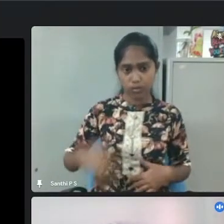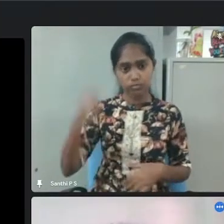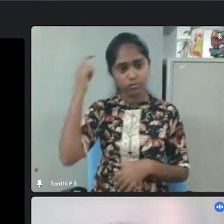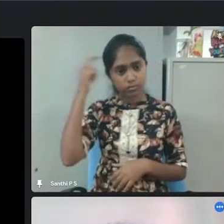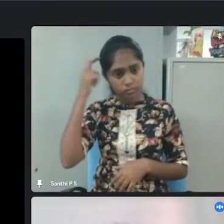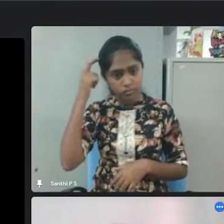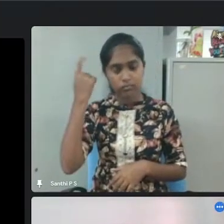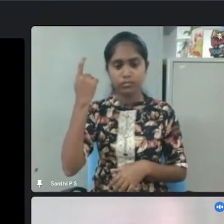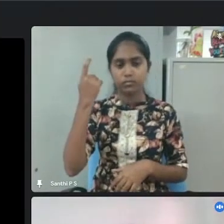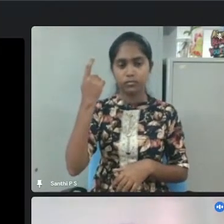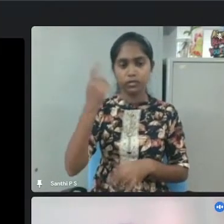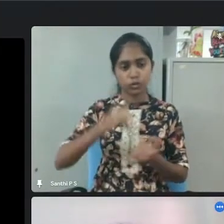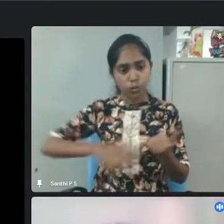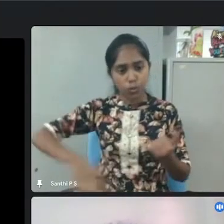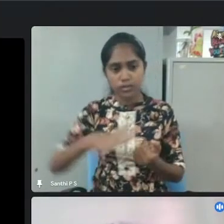മാതൃക.